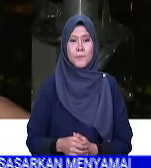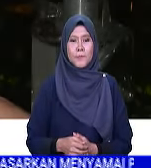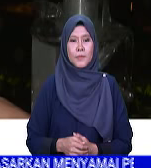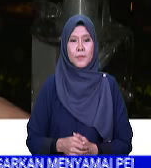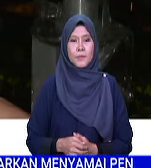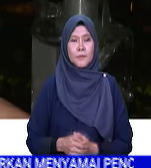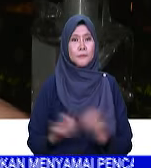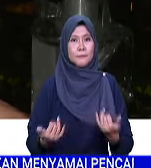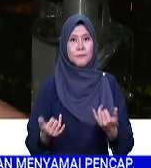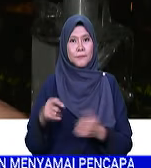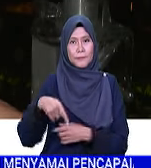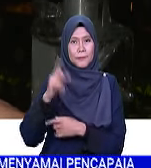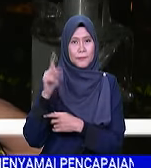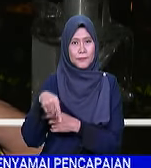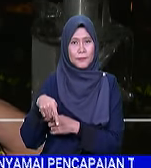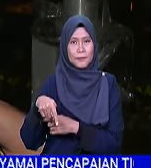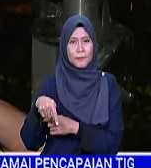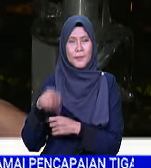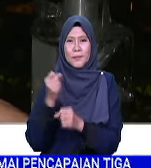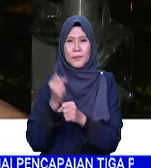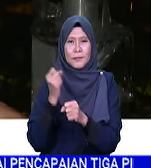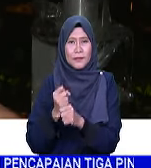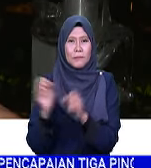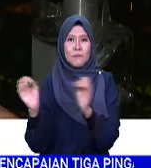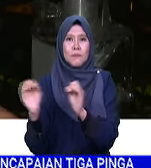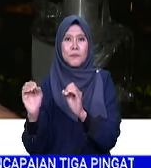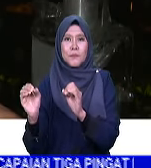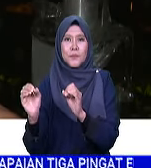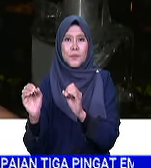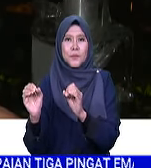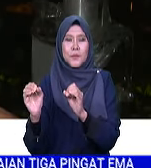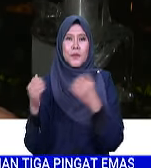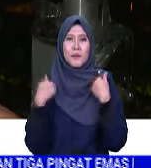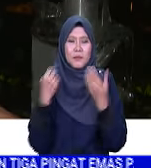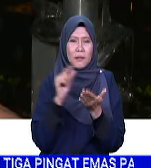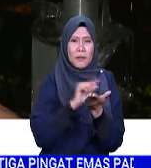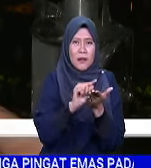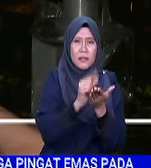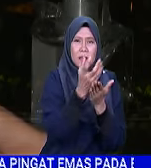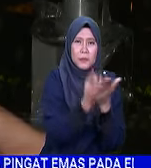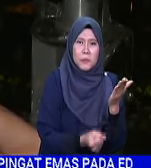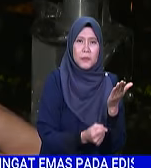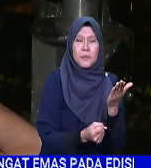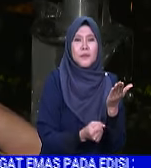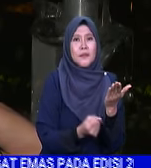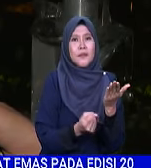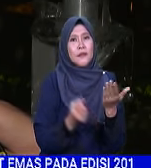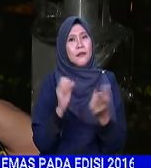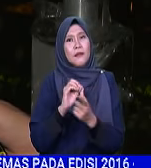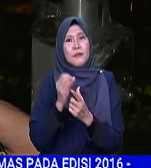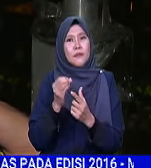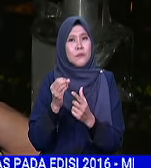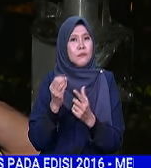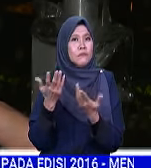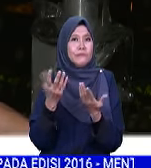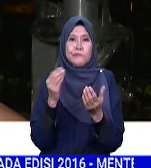Dalam musim PKP ini, dalam keadaan kita hilang pekerjaan, ada yang potong gaji, ada yang hilang punca